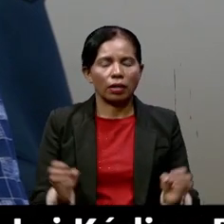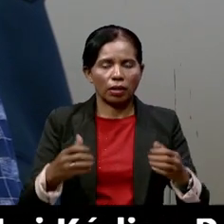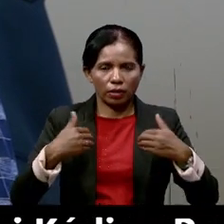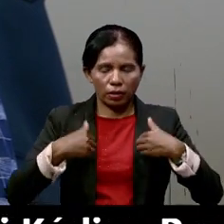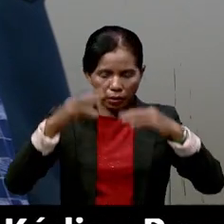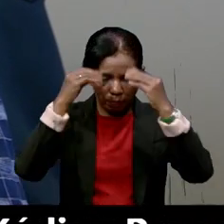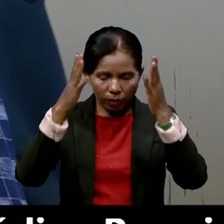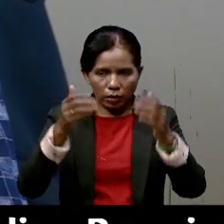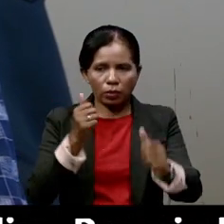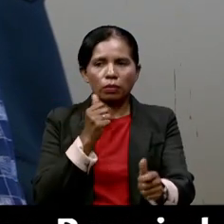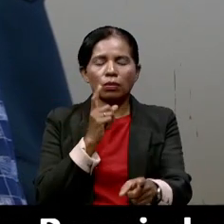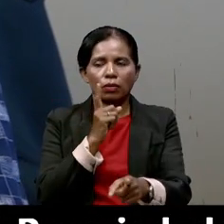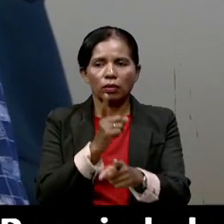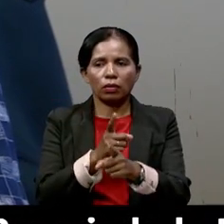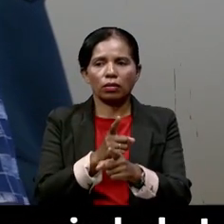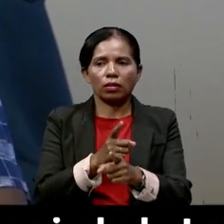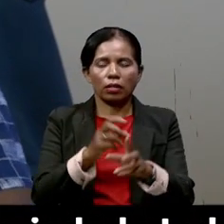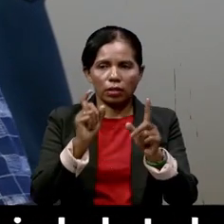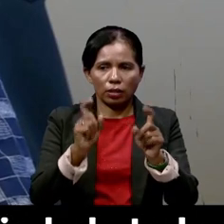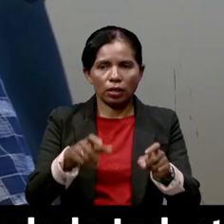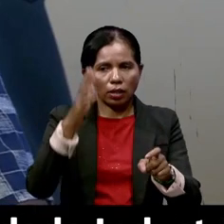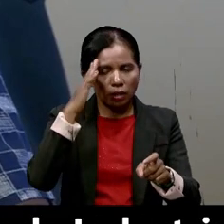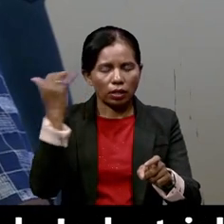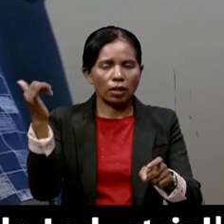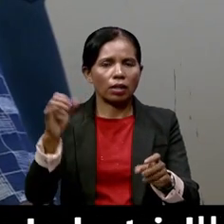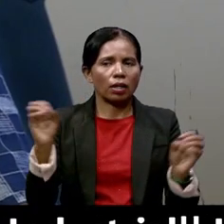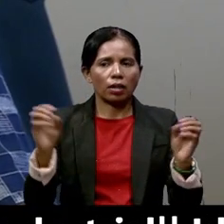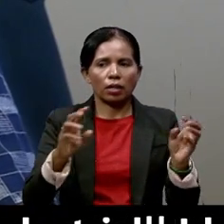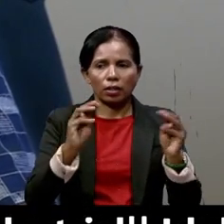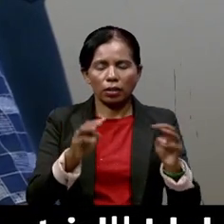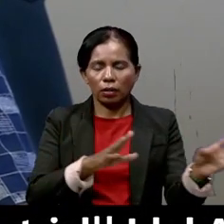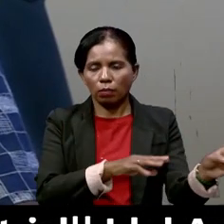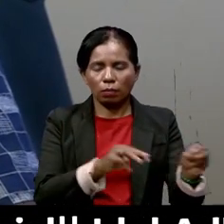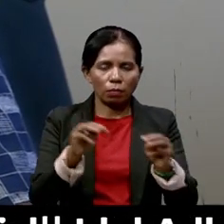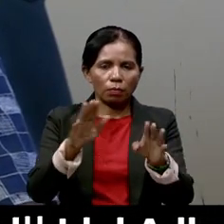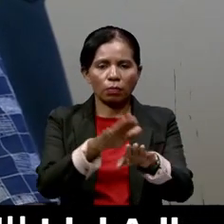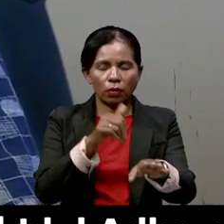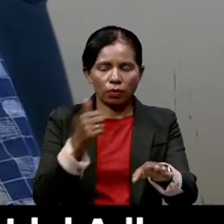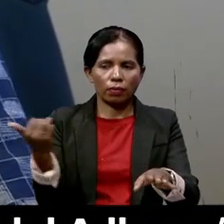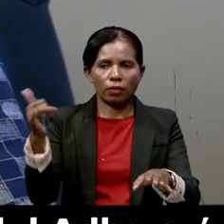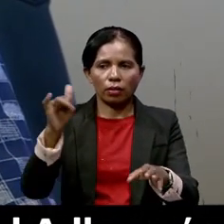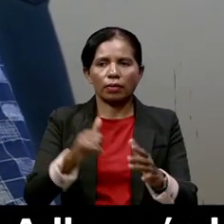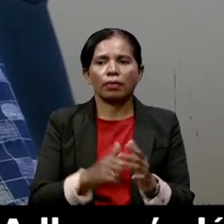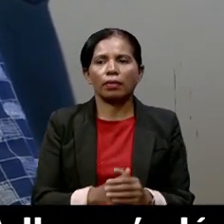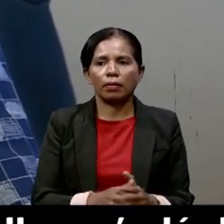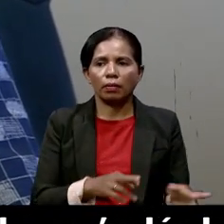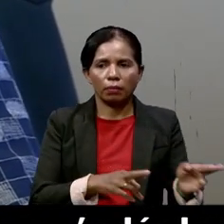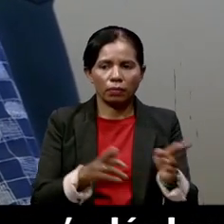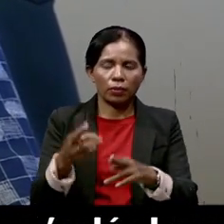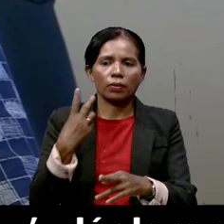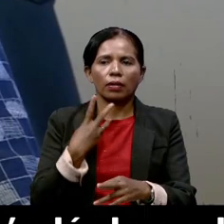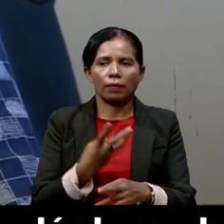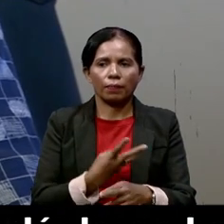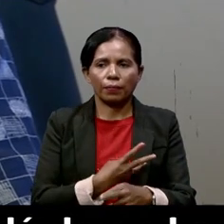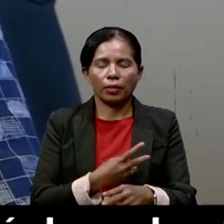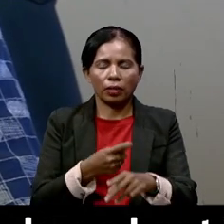Tapi ni tu ilusi sentru maka tengki share hati anak tak share lagi hona, ni tengki share dada ba. Tuh media hona, tuh pronto. Ami maso,